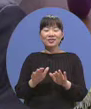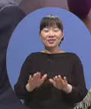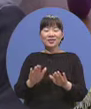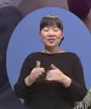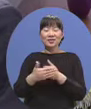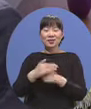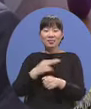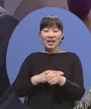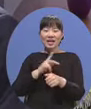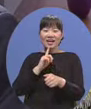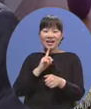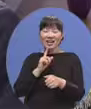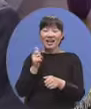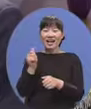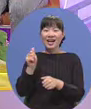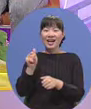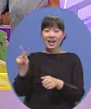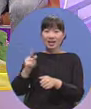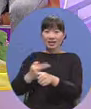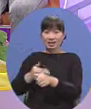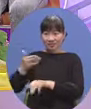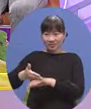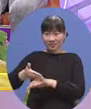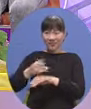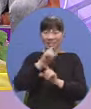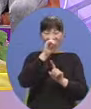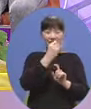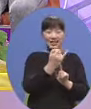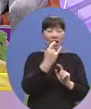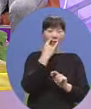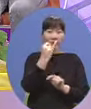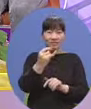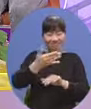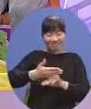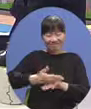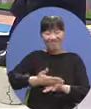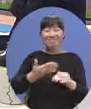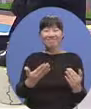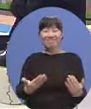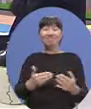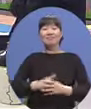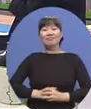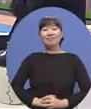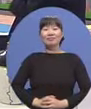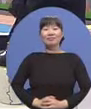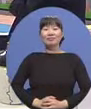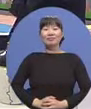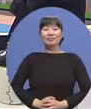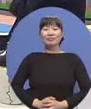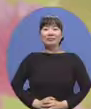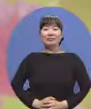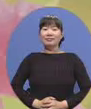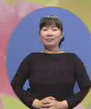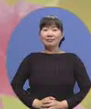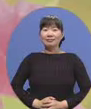한정우 선생님 고맙습니다. 네. 감사합니다. 네. 이혜은 씨 또 어머님들 감사드립니다. 네.